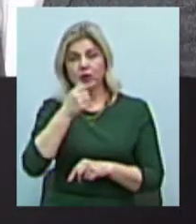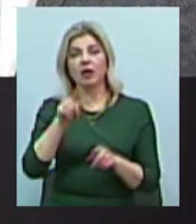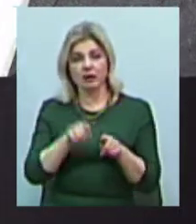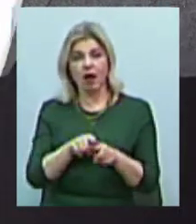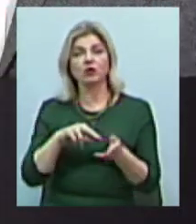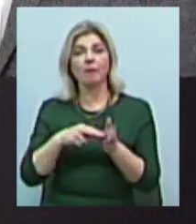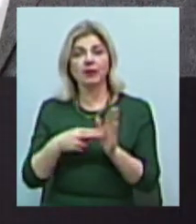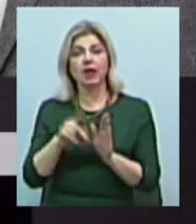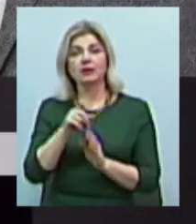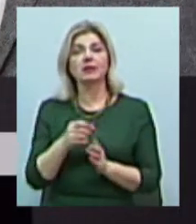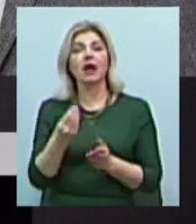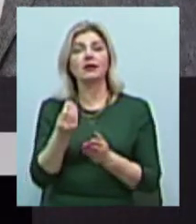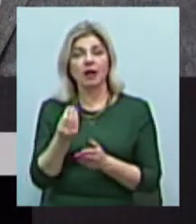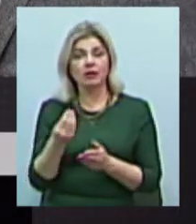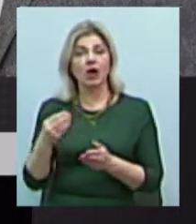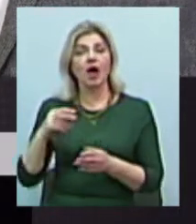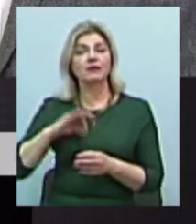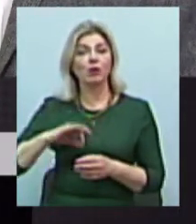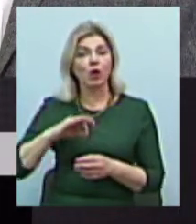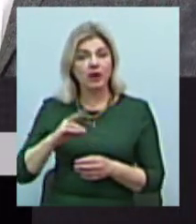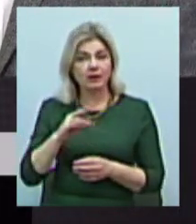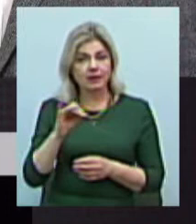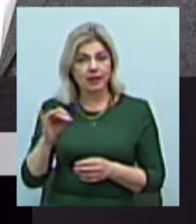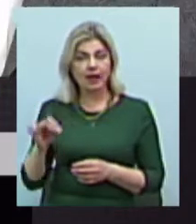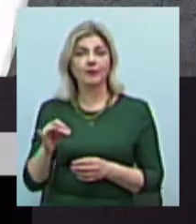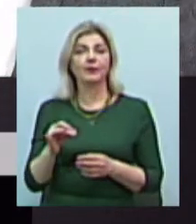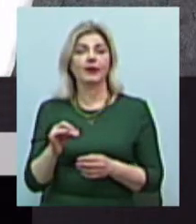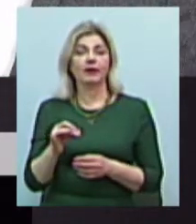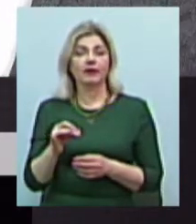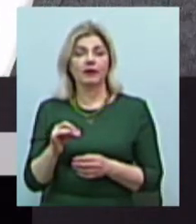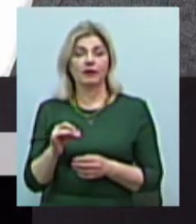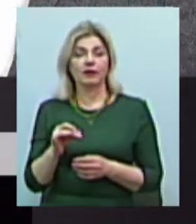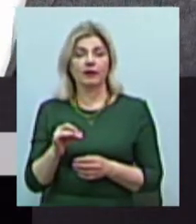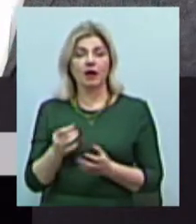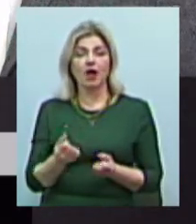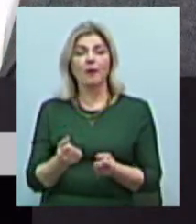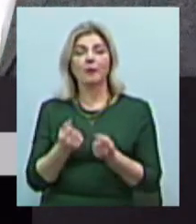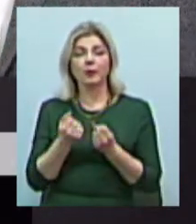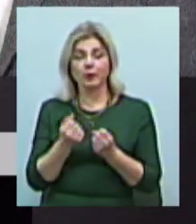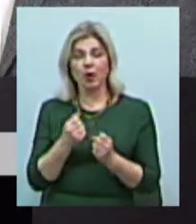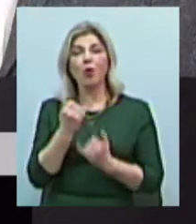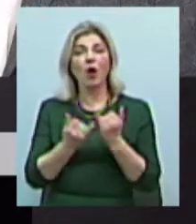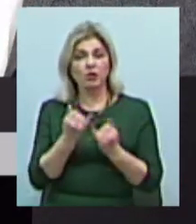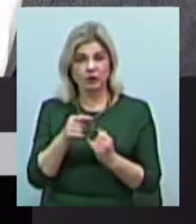за рахунок експлуатаційних коштів підтримувати проїжджає місць, тобто це не поточний середній